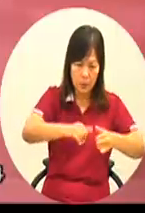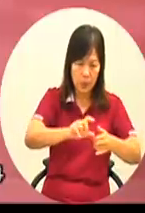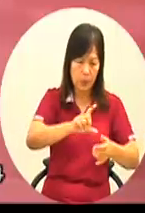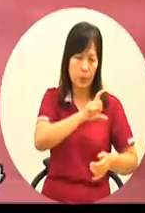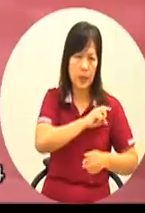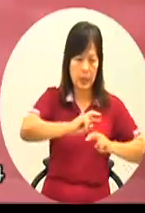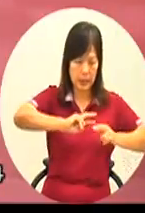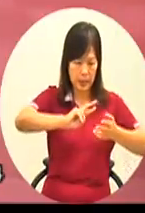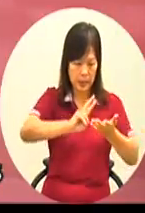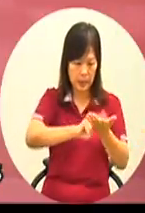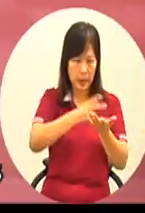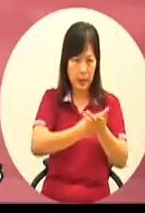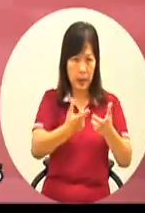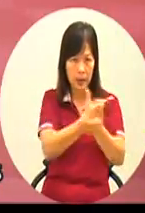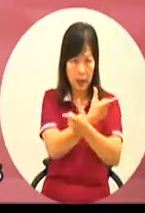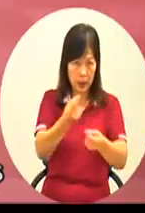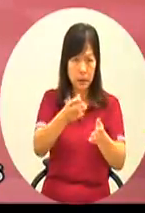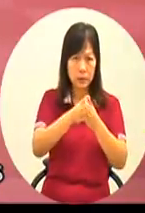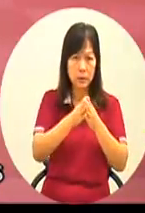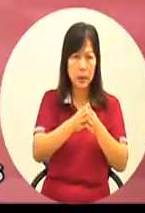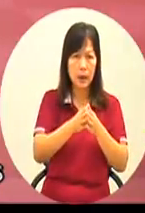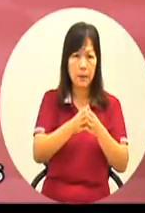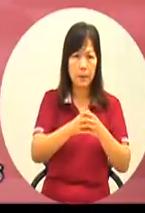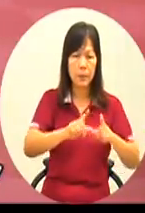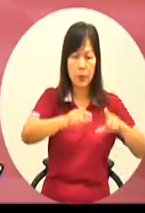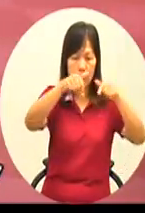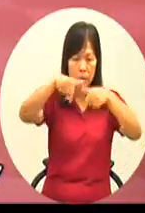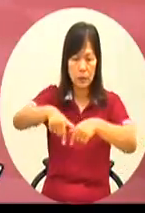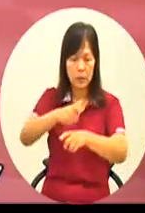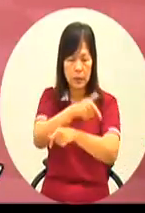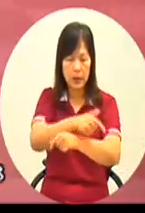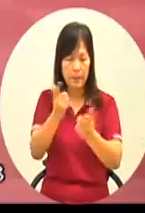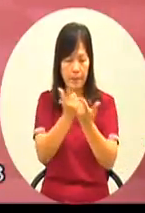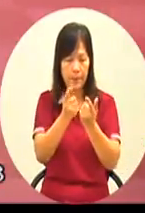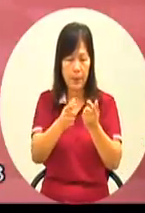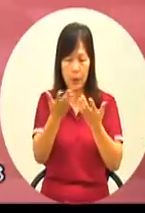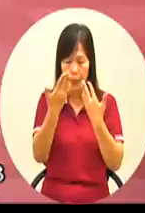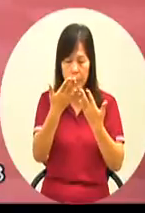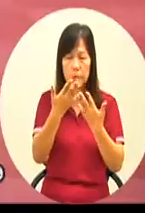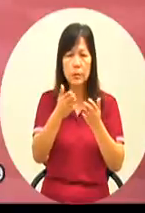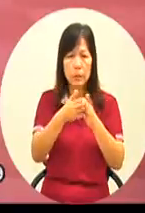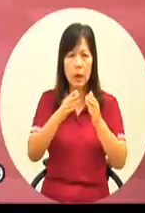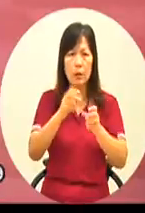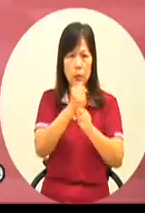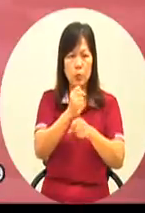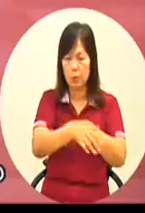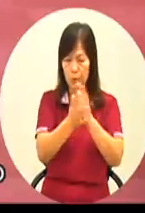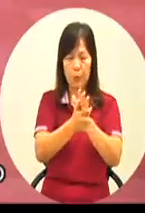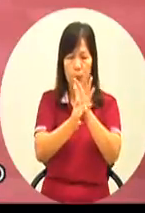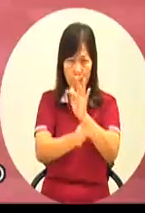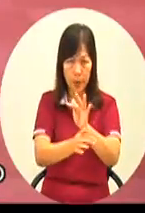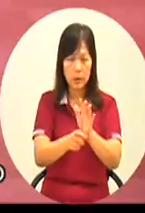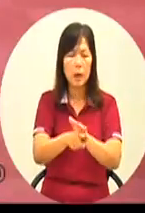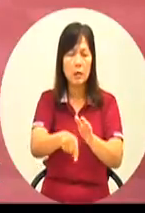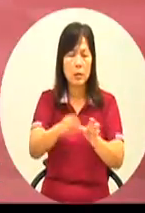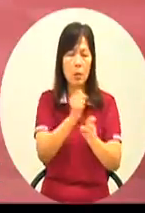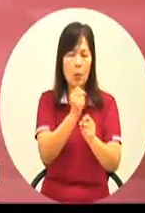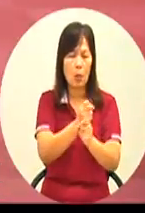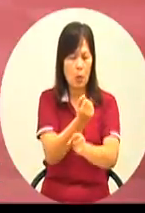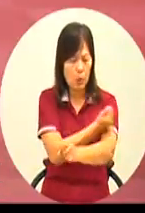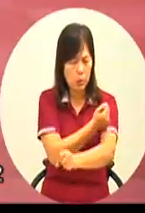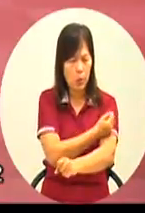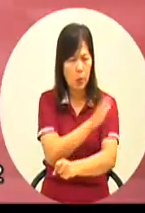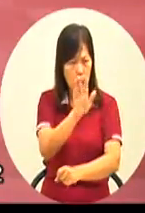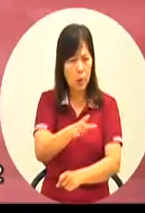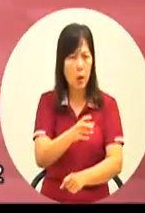并，好，也把东西南北也搞清楚做好。当然这是一个非常辛苦，也不是那么容